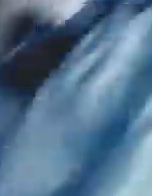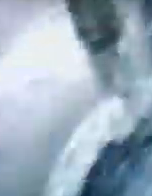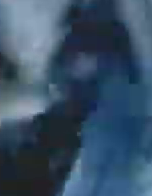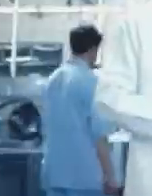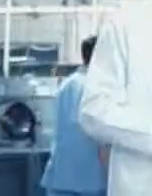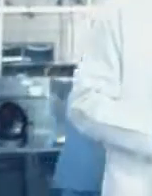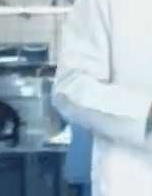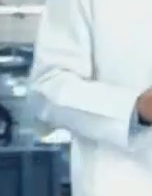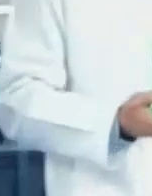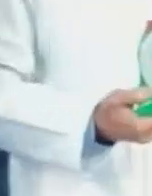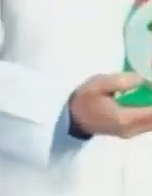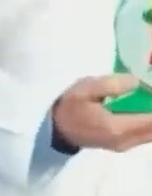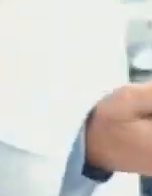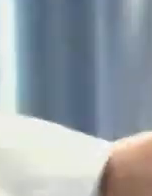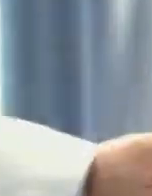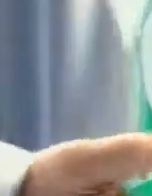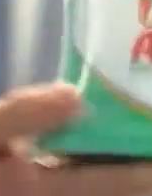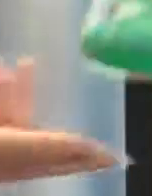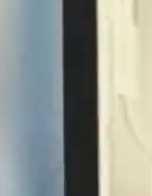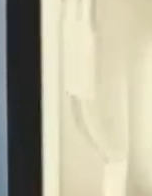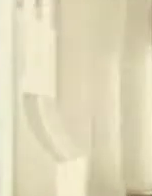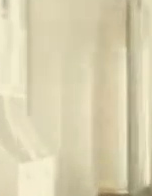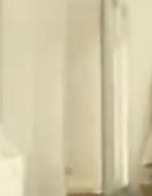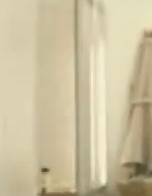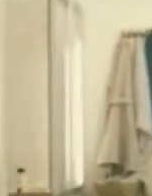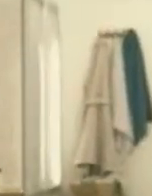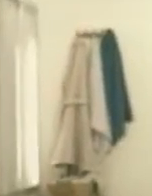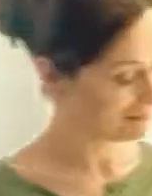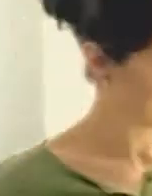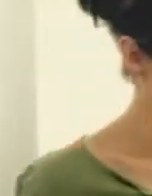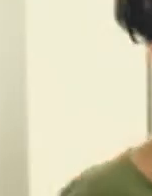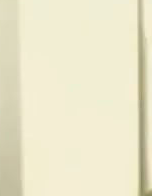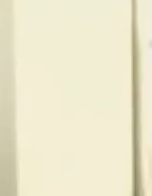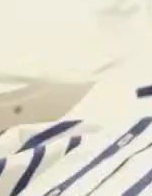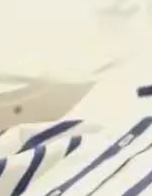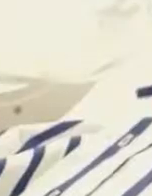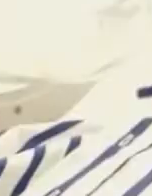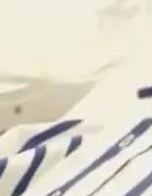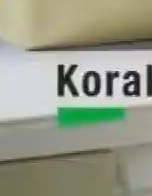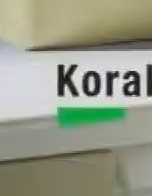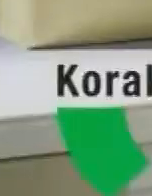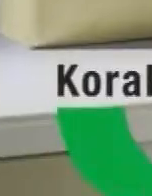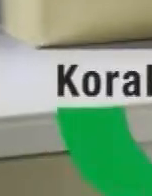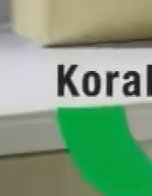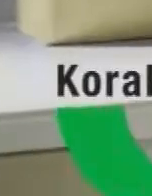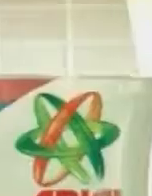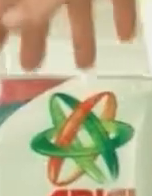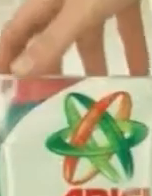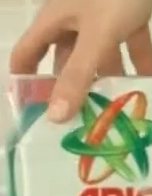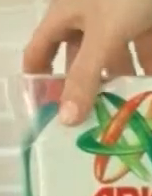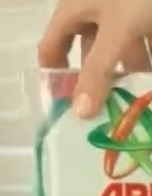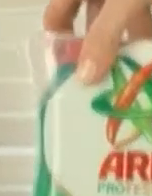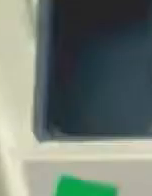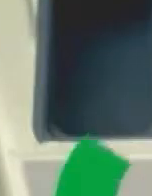tvrdokornih fleka. Ariel ekspertiza za uklanjanje fleka koje se koristi u profesionalnim perionicama stiže i u vaš dom. Korak 1. Stavite